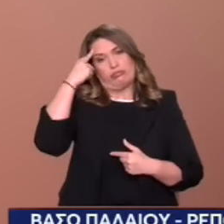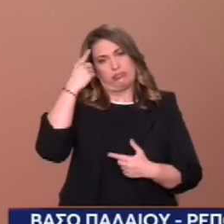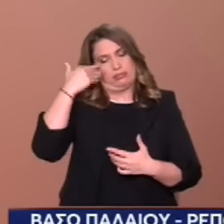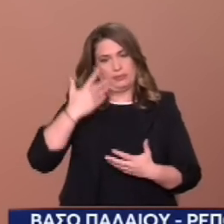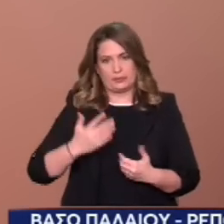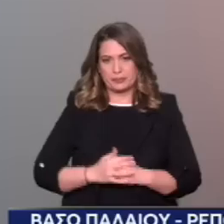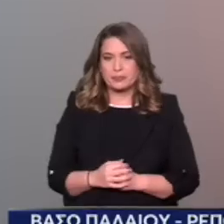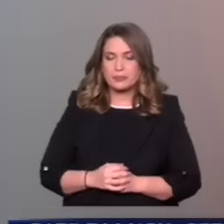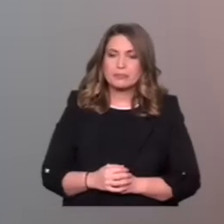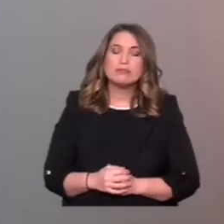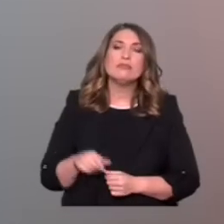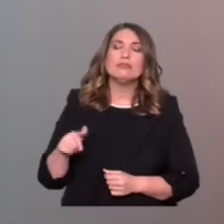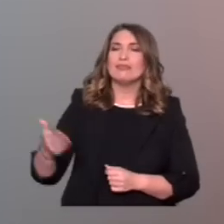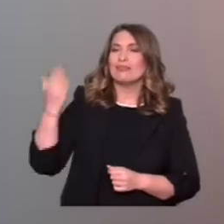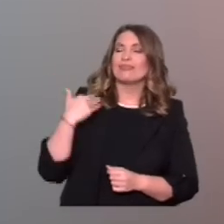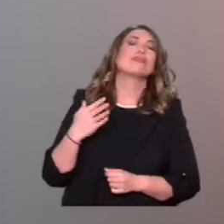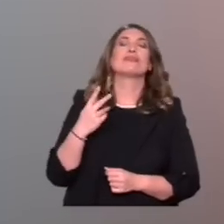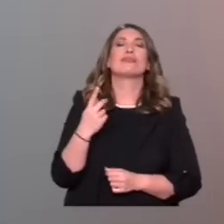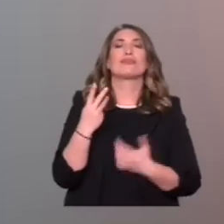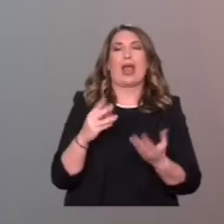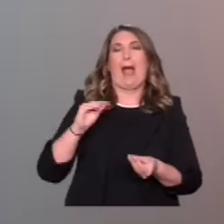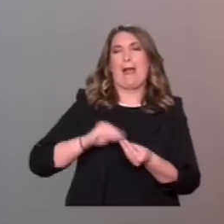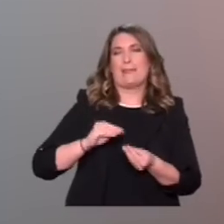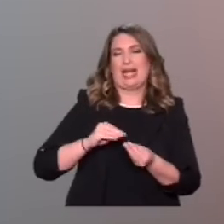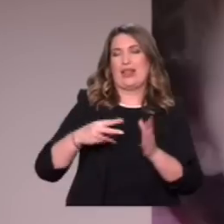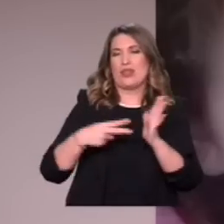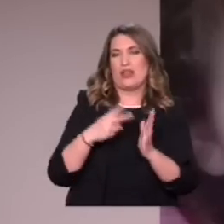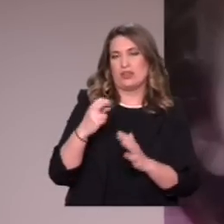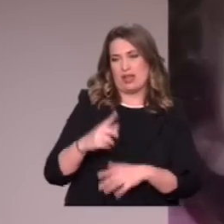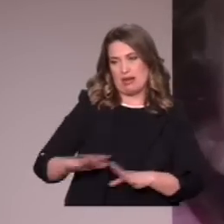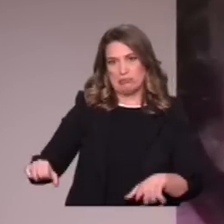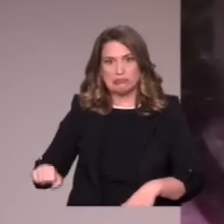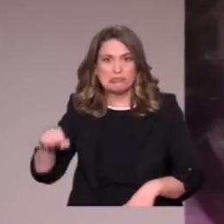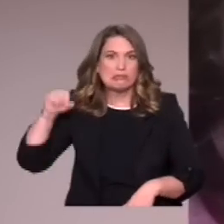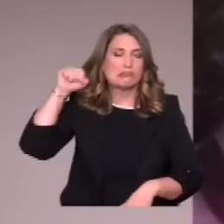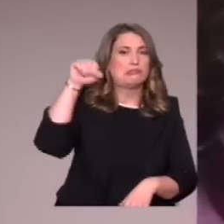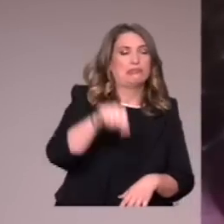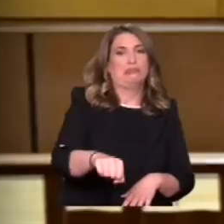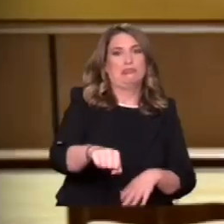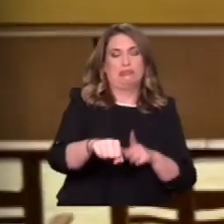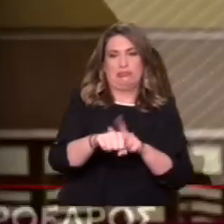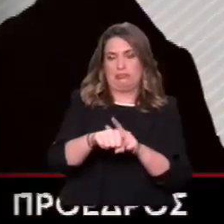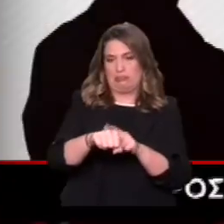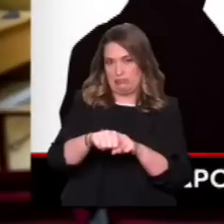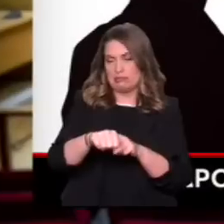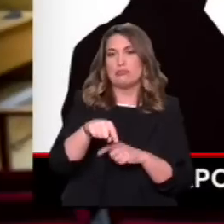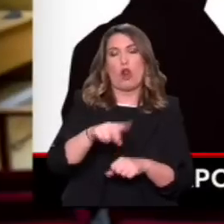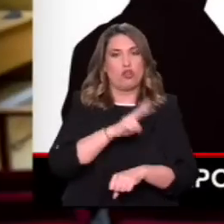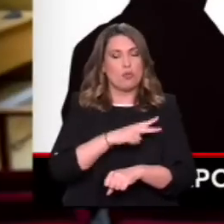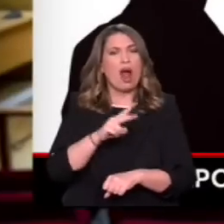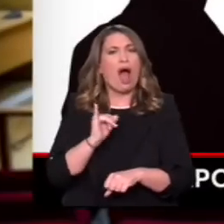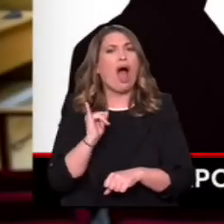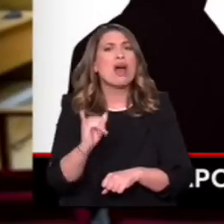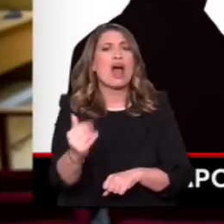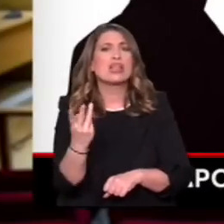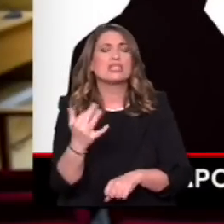στις 5.30 το πρωί. Όμως η ίδια φέρεται να πήγε την κόρη της σε νοσοκομείο 3.30 ώρες αργότερα. Στην κατάθεσή σας στην ανακρίτρια